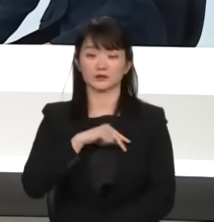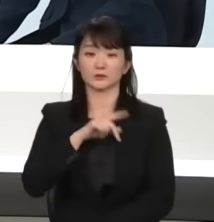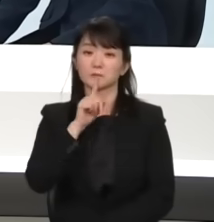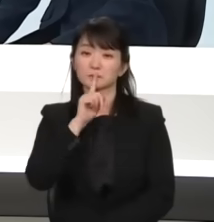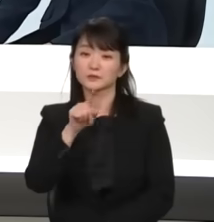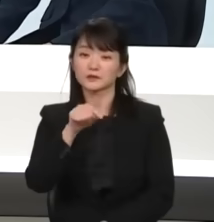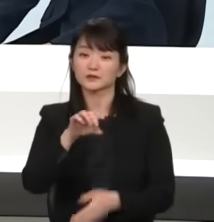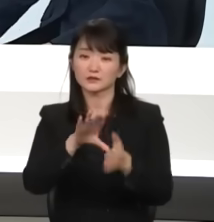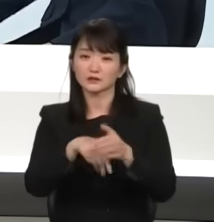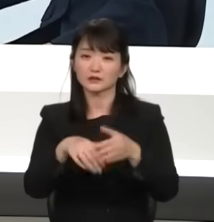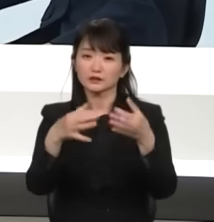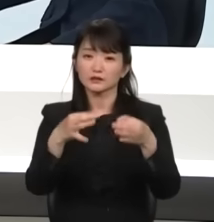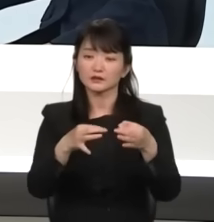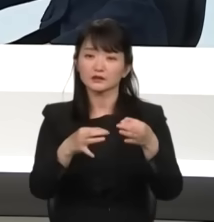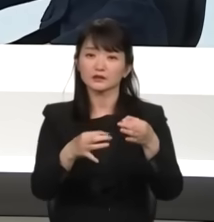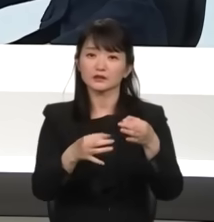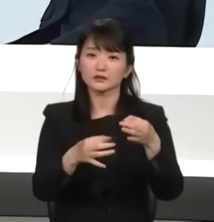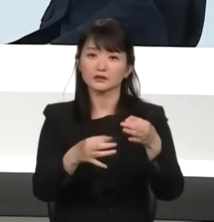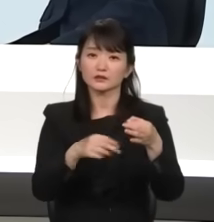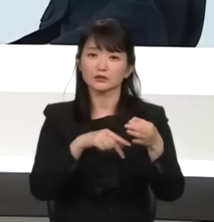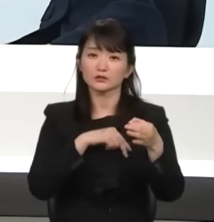그쯤